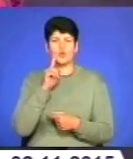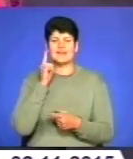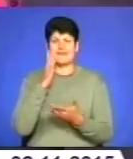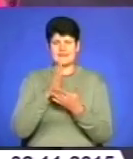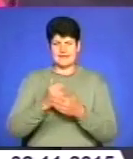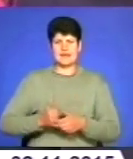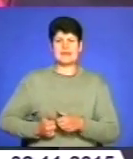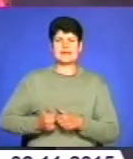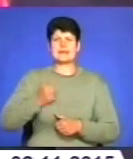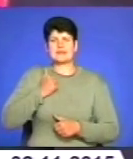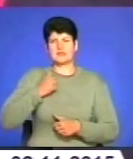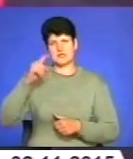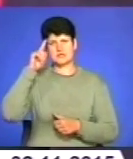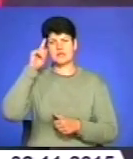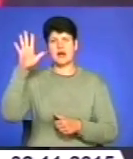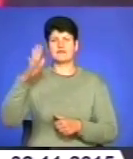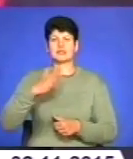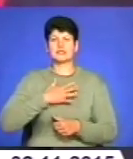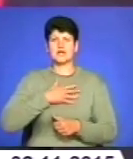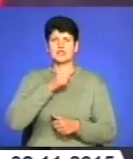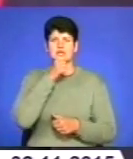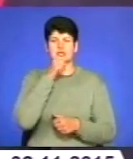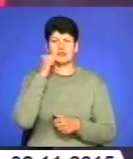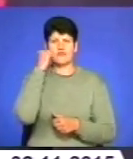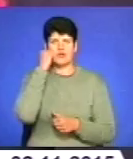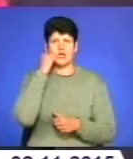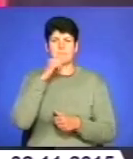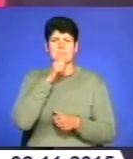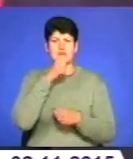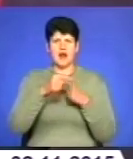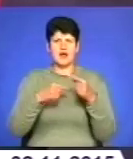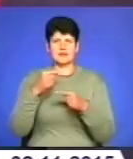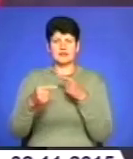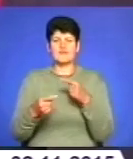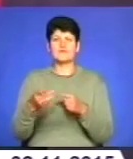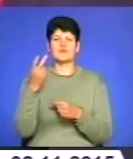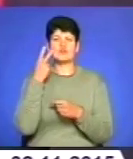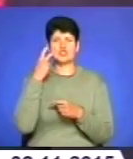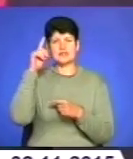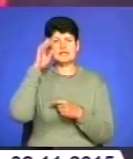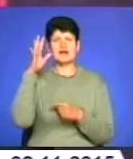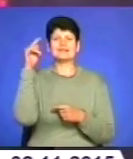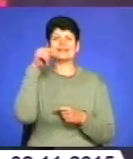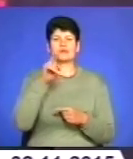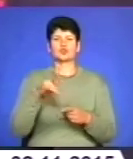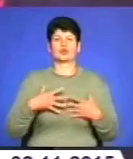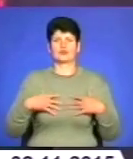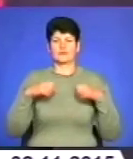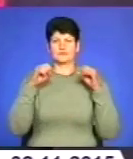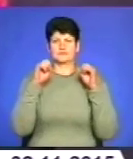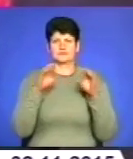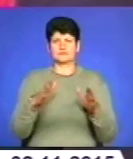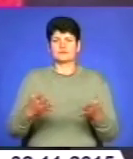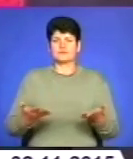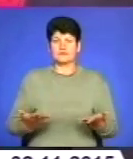гідне слави наших дідів і прадідів, і вічна їм слава тим, які поклали свої голови